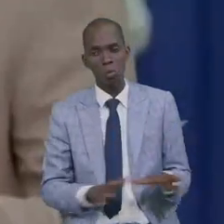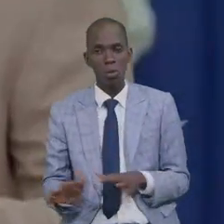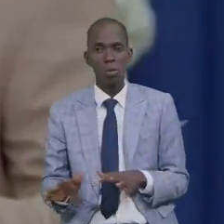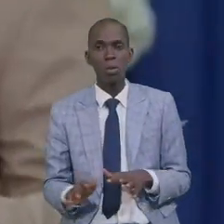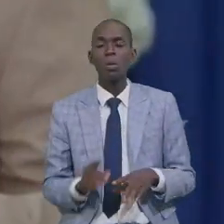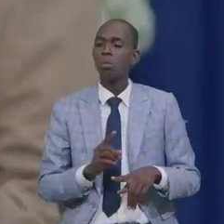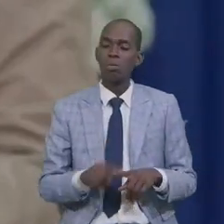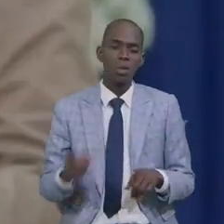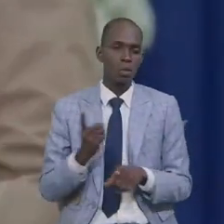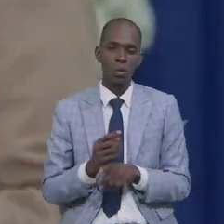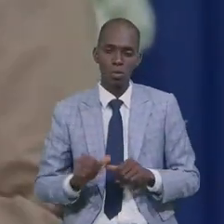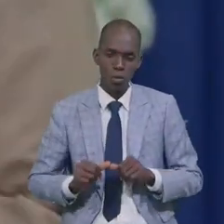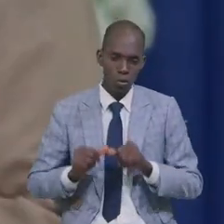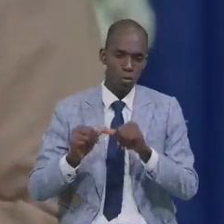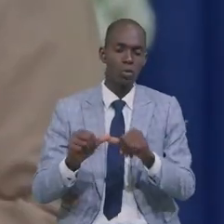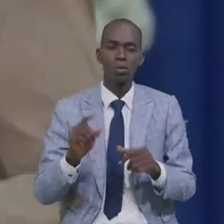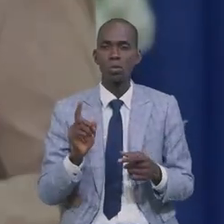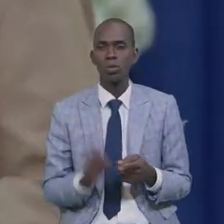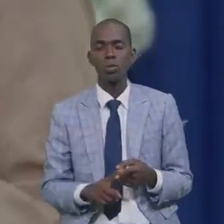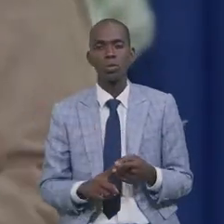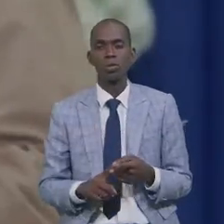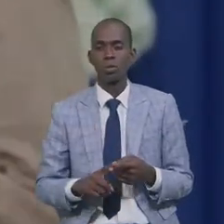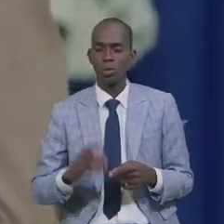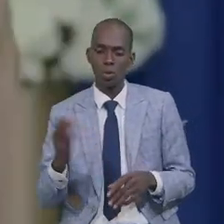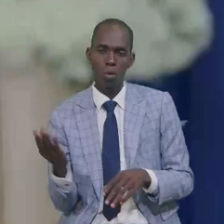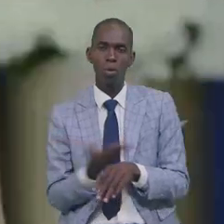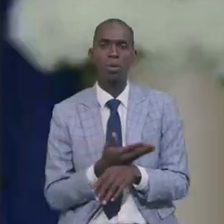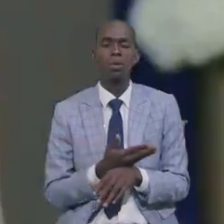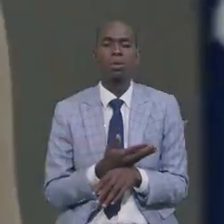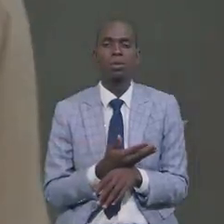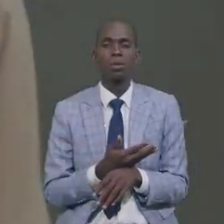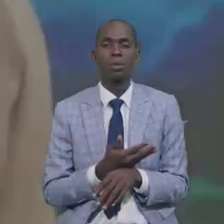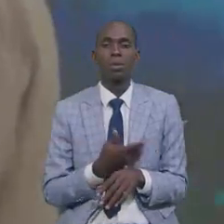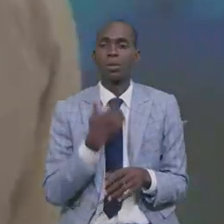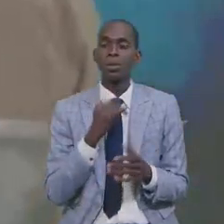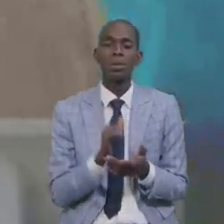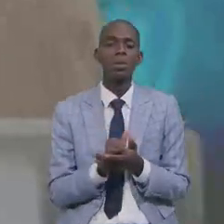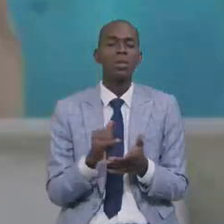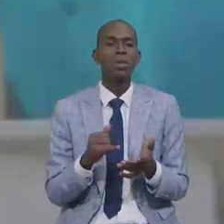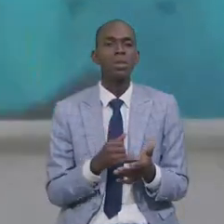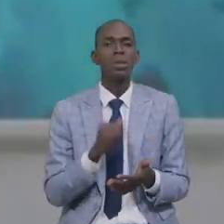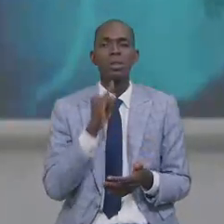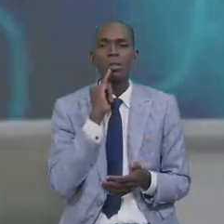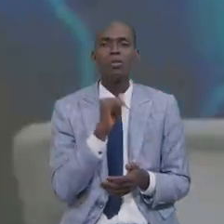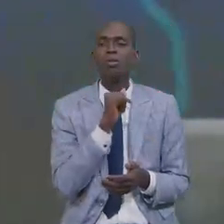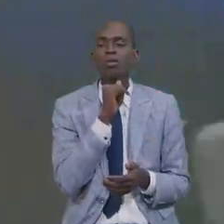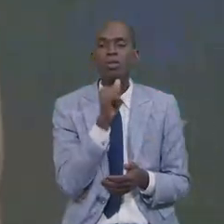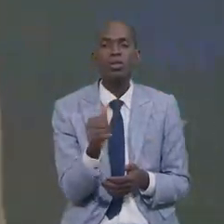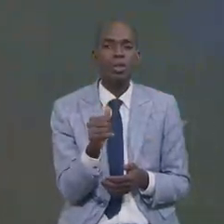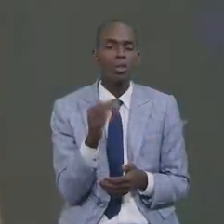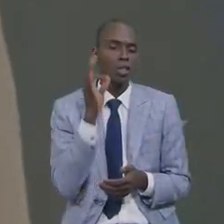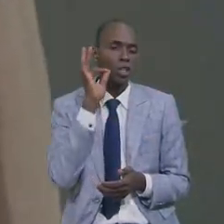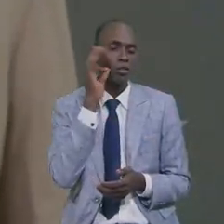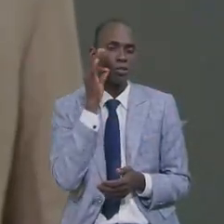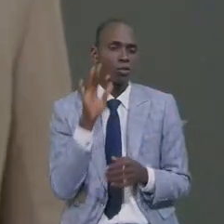ils vont continuer à couper. Ils utilisent le bois maintenant. Ils disent que ce n'est